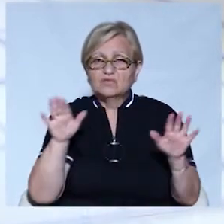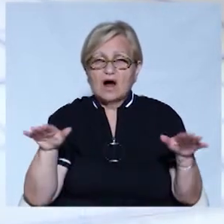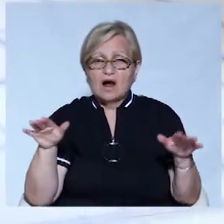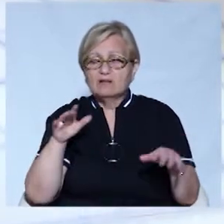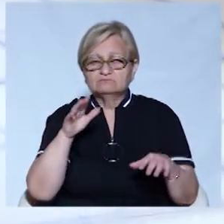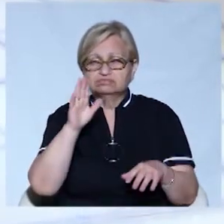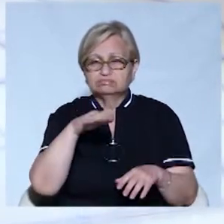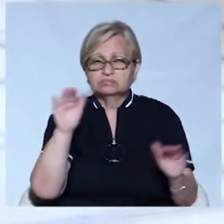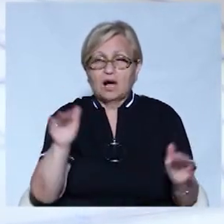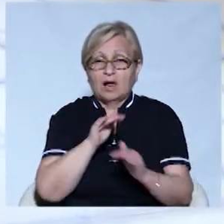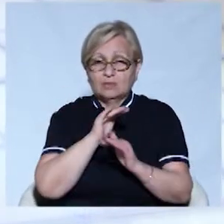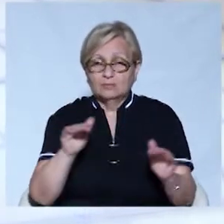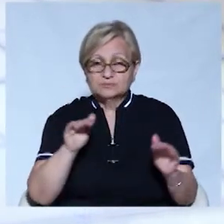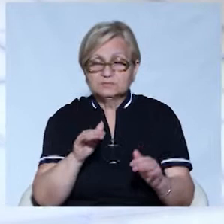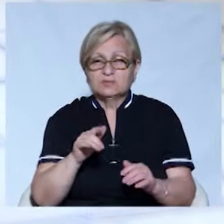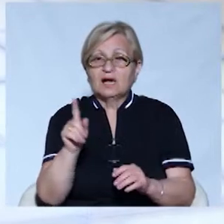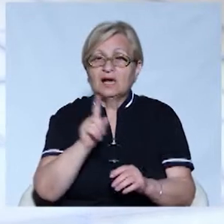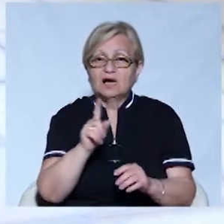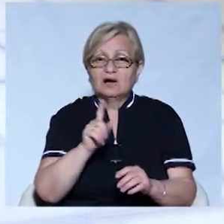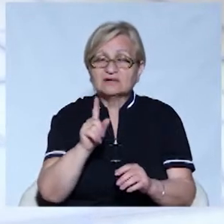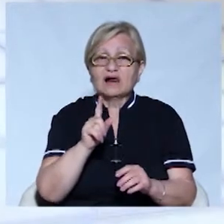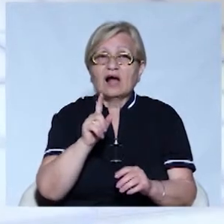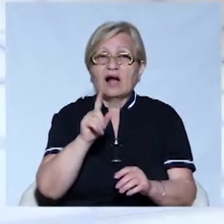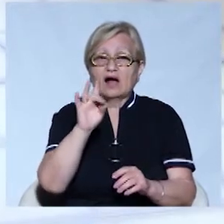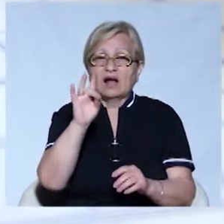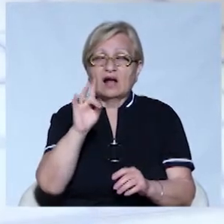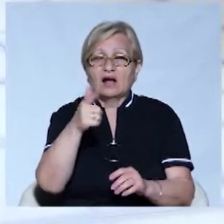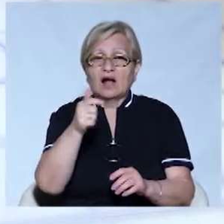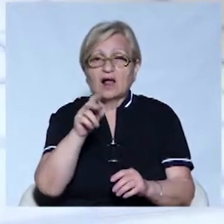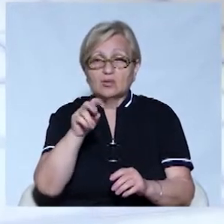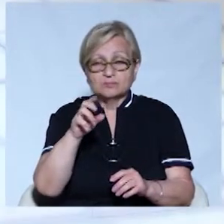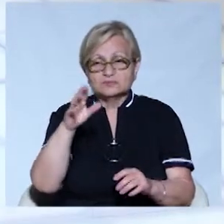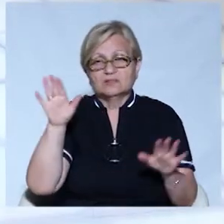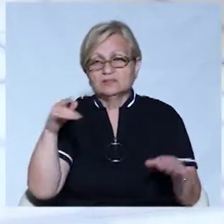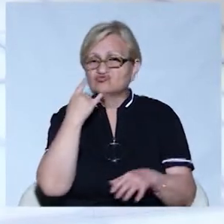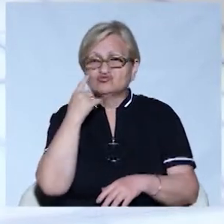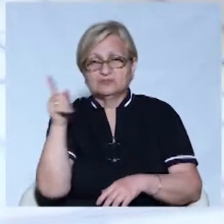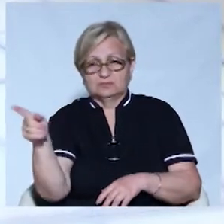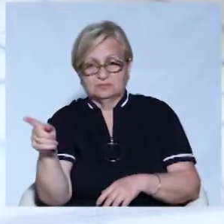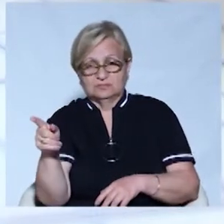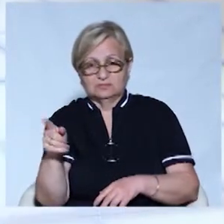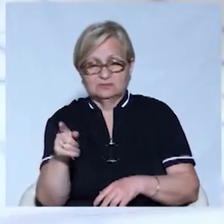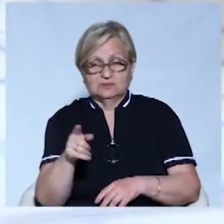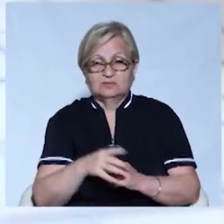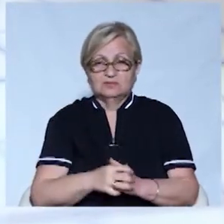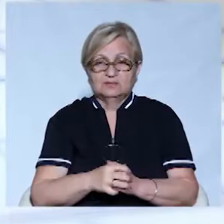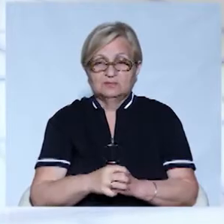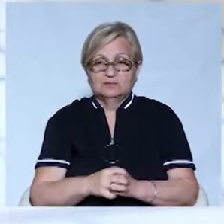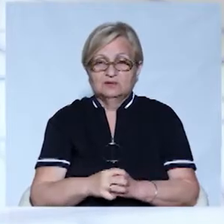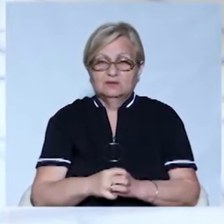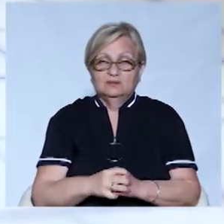გალობელთა გუნდი. რა გალობს? შაშვი. აი ასე ვამბობთ ჩვენ ქართულ ენაში.